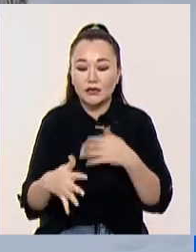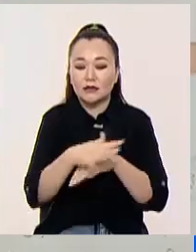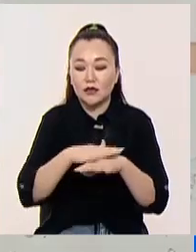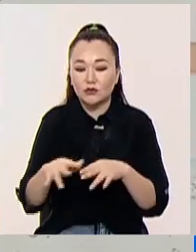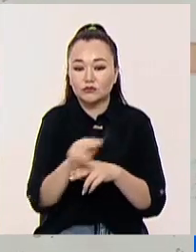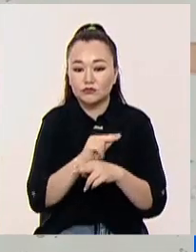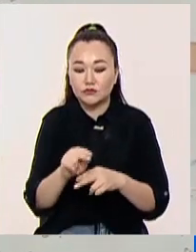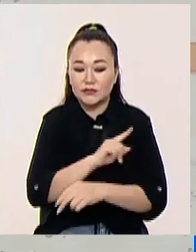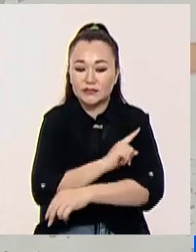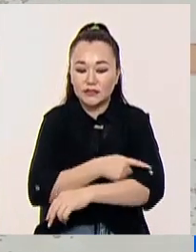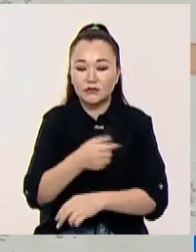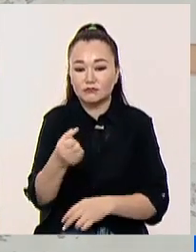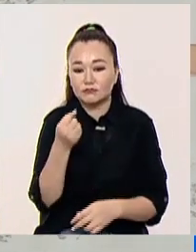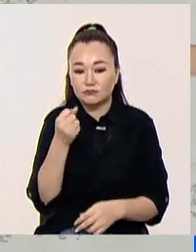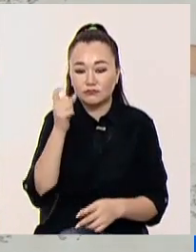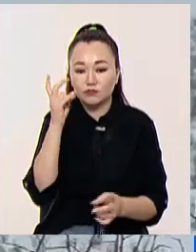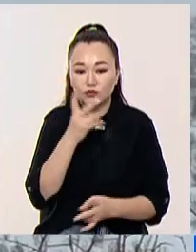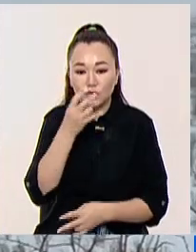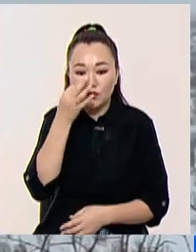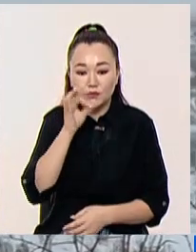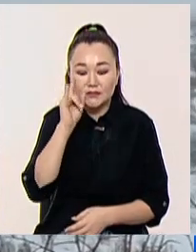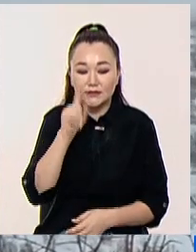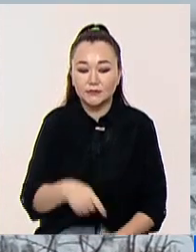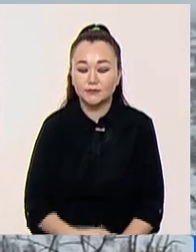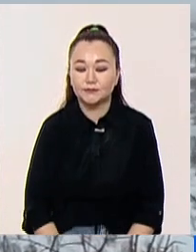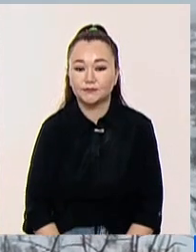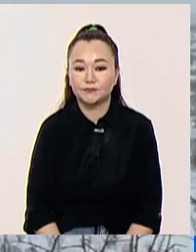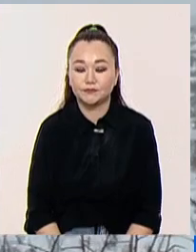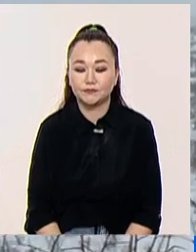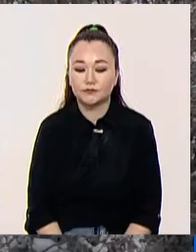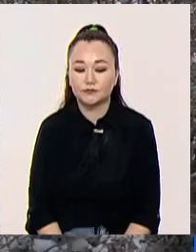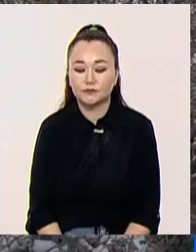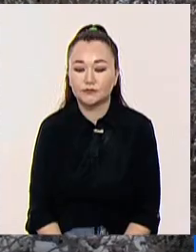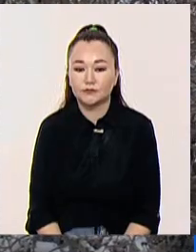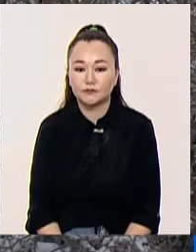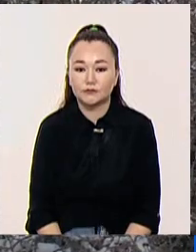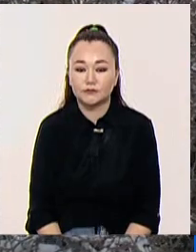емін мықтап меңгеру керек болып тұр. Нұрайдын Рахай, Дәулетбай Нұрмахан, Информбюро, Жамбыл облысы.